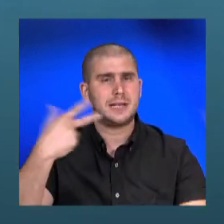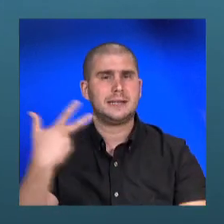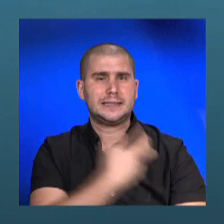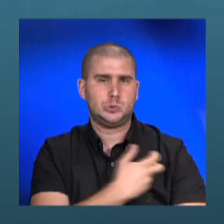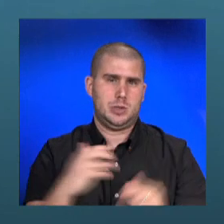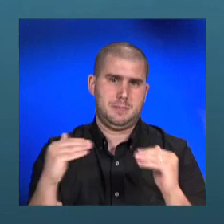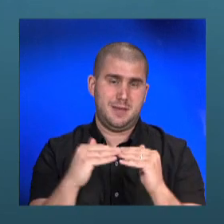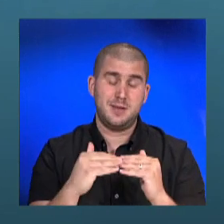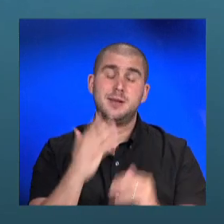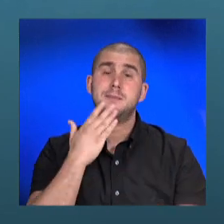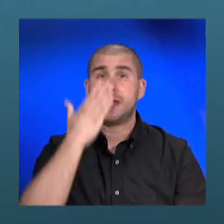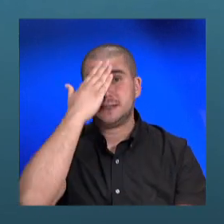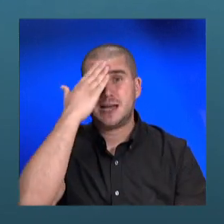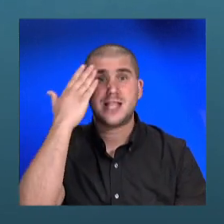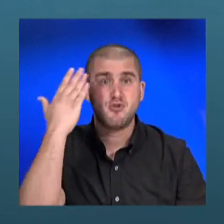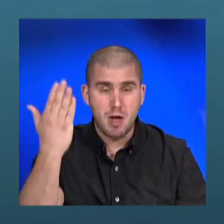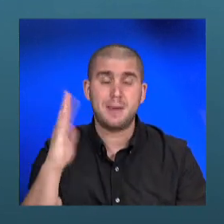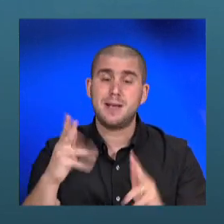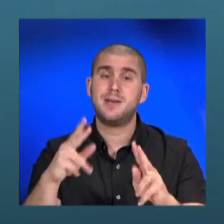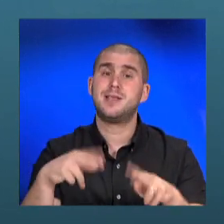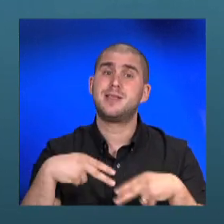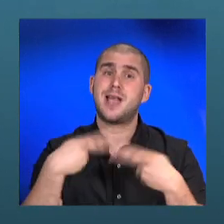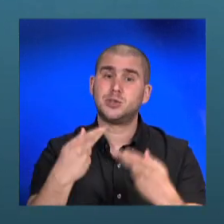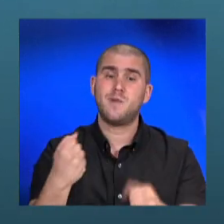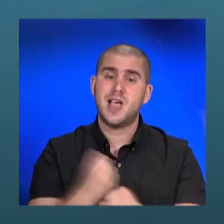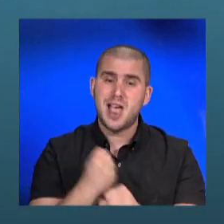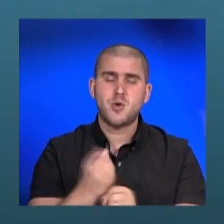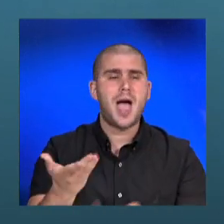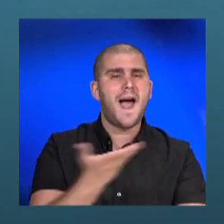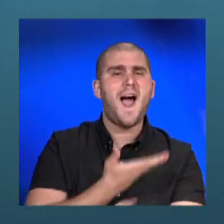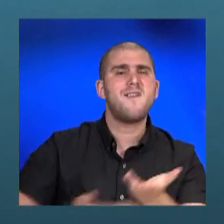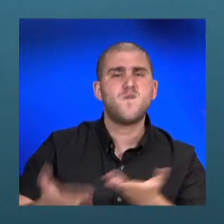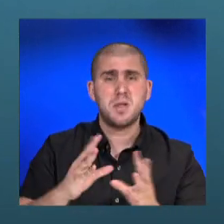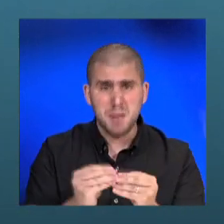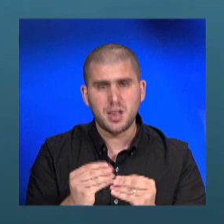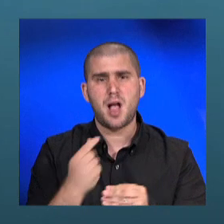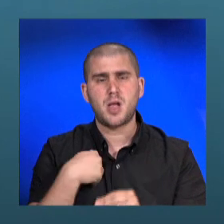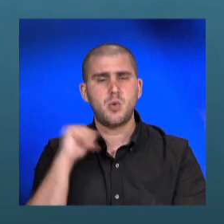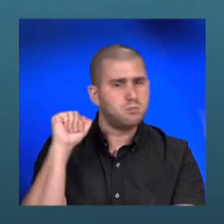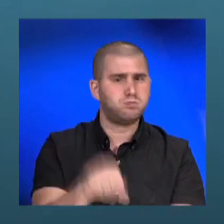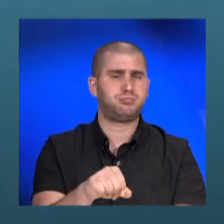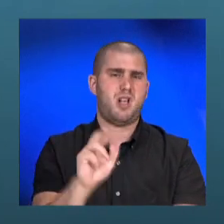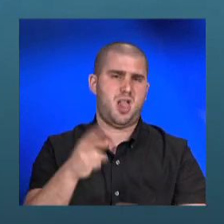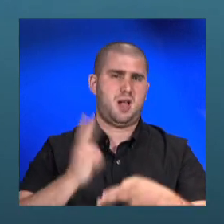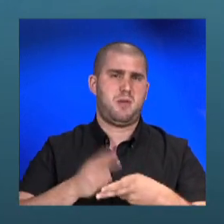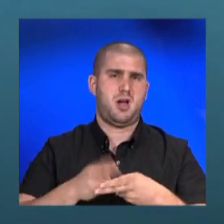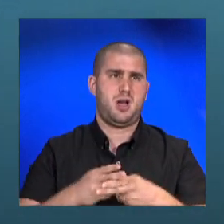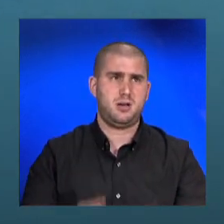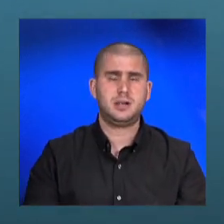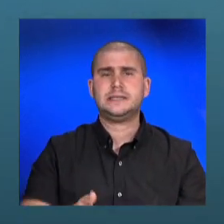השם, אם נחזור ונעבוד יחד בערבות הדדית, אנחנו נתגבר על המחלה. שר האוצר, בבקשה.